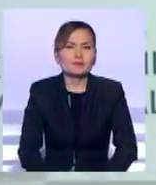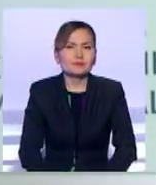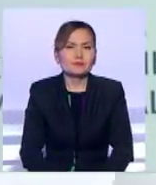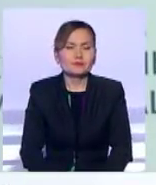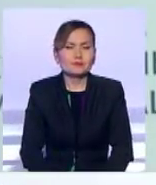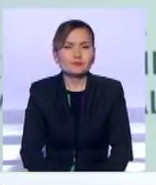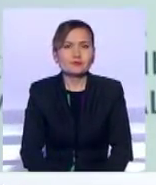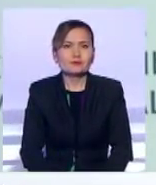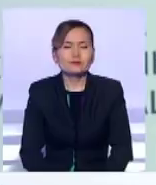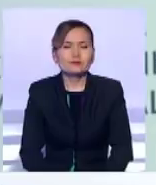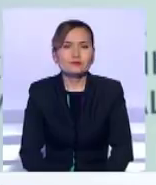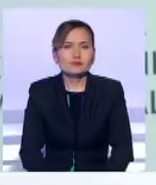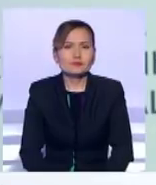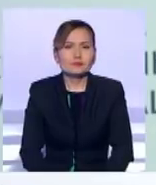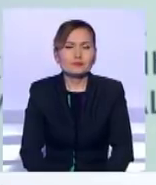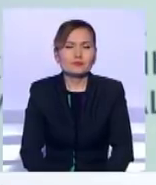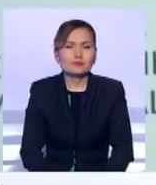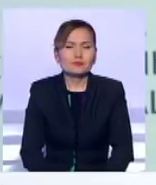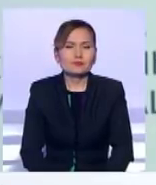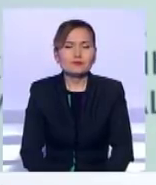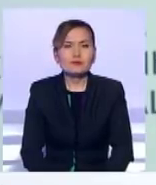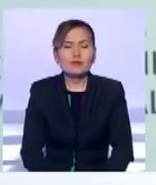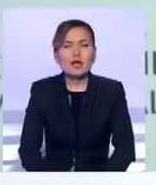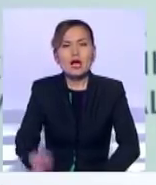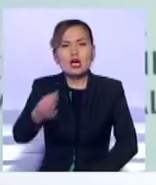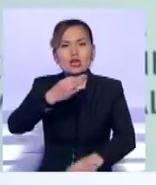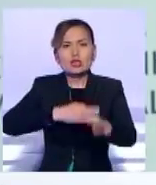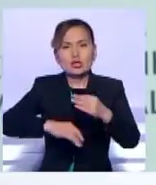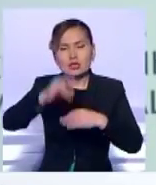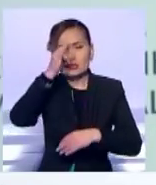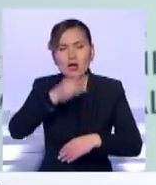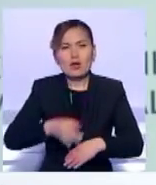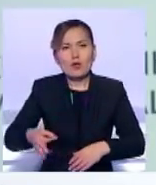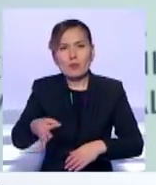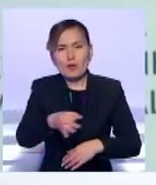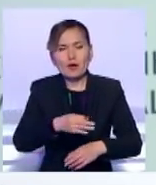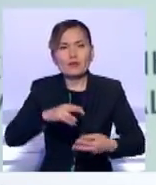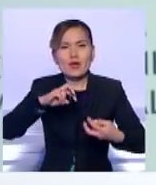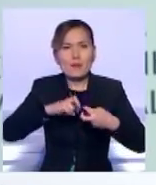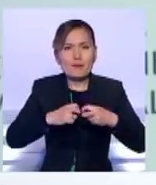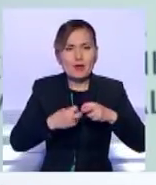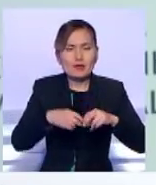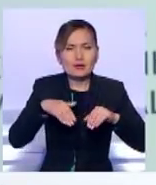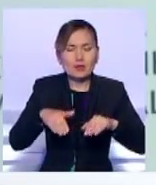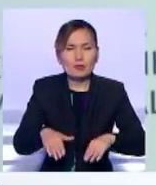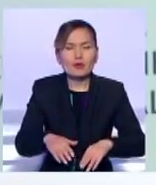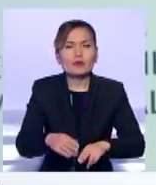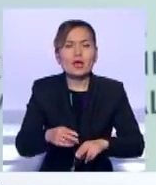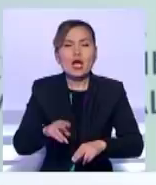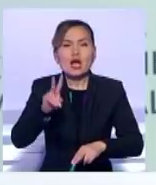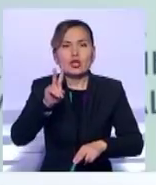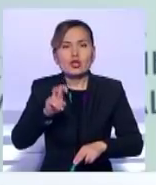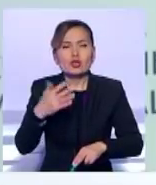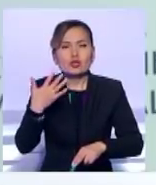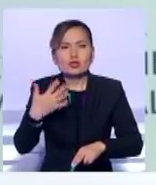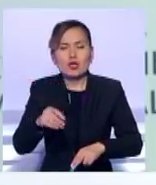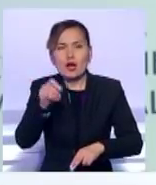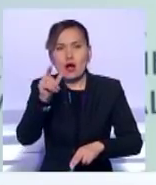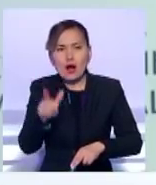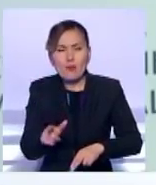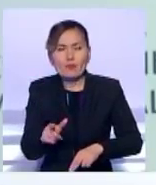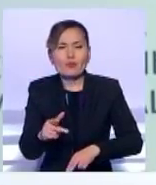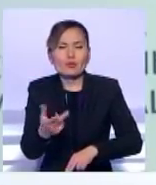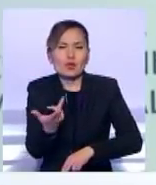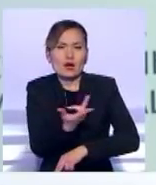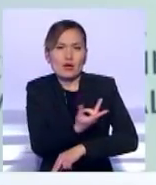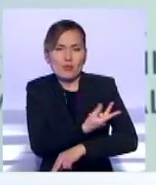Отгружено 250 ампул сейчас в регион. Шығыс Қазақстан облысындағы мәселе бойынша өңірге 250 ампула жеткізіліп,